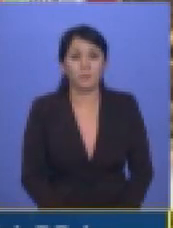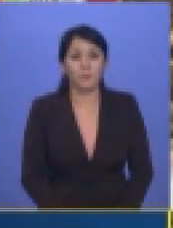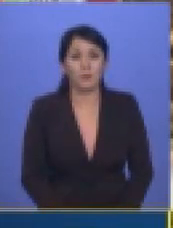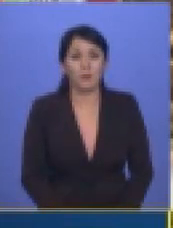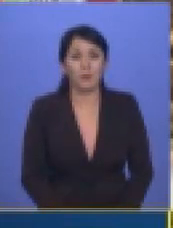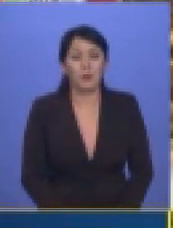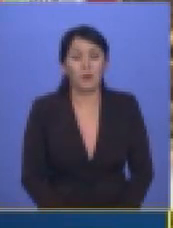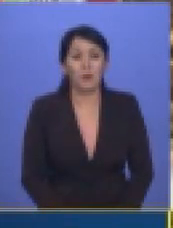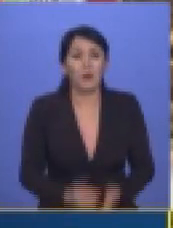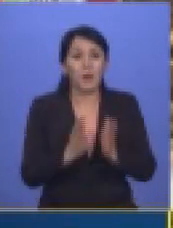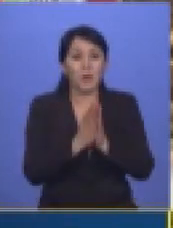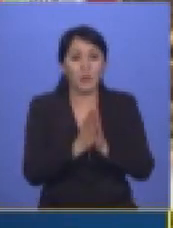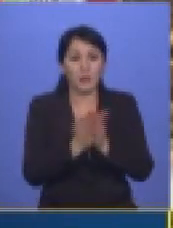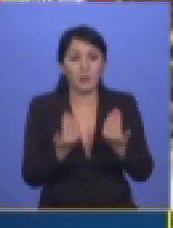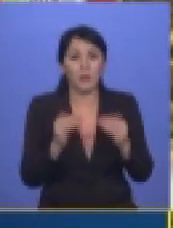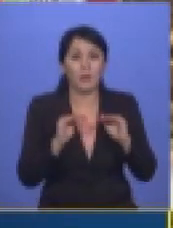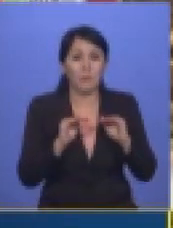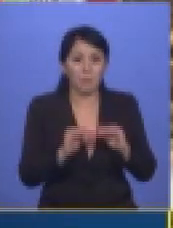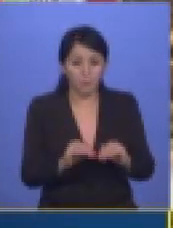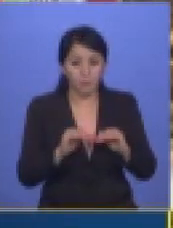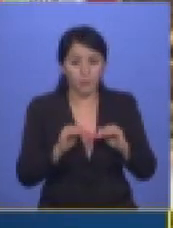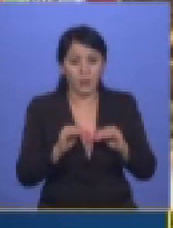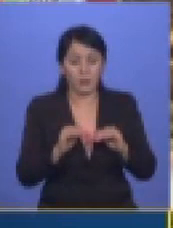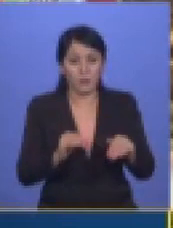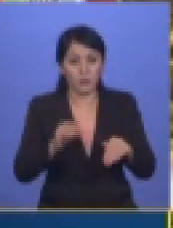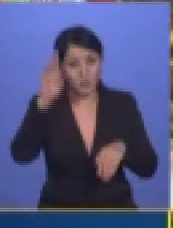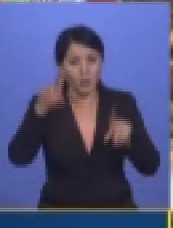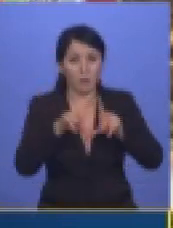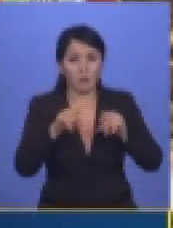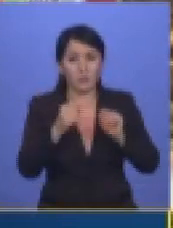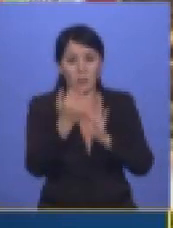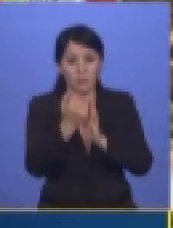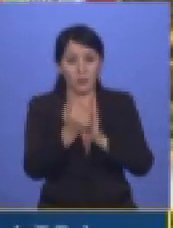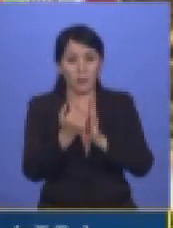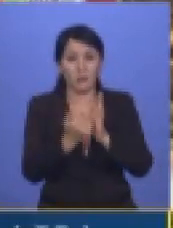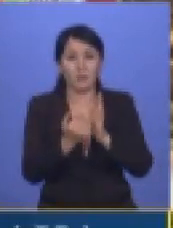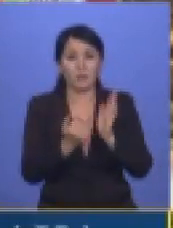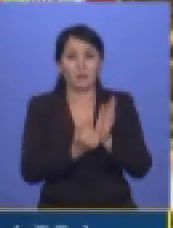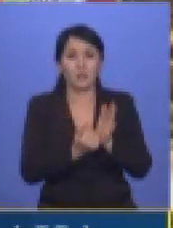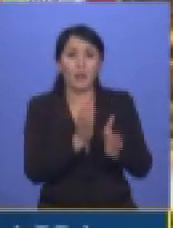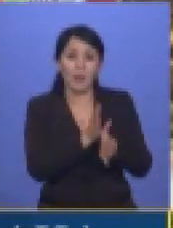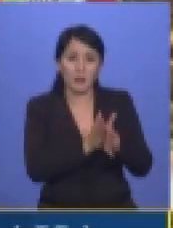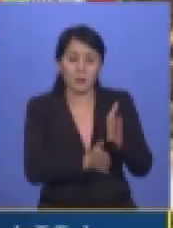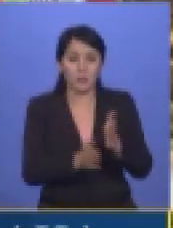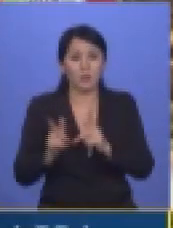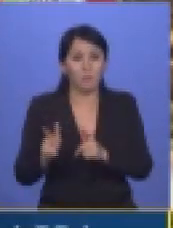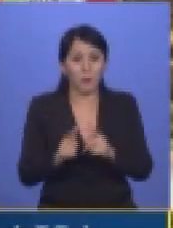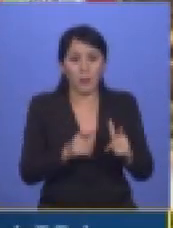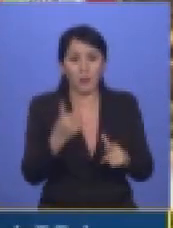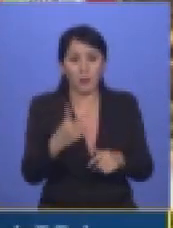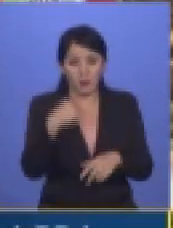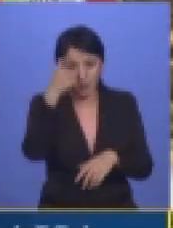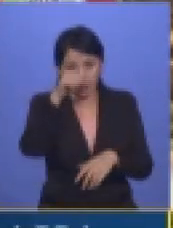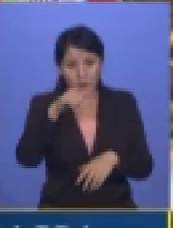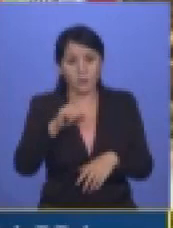Біз ең алдымен кітапханамызда балалар абонементінде мектеп бағдарламасы бойынша кітаптары бар арнайы стенд жасадық. 2020 жылы